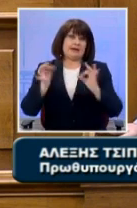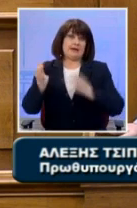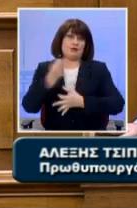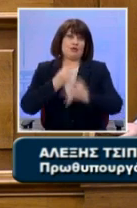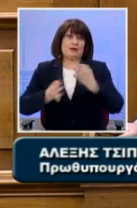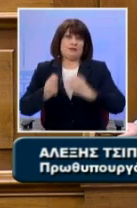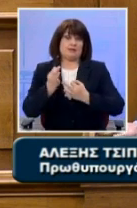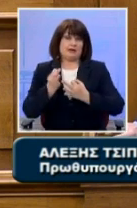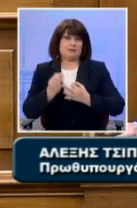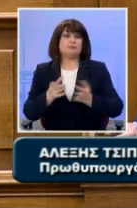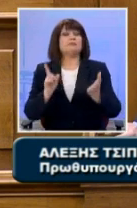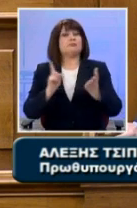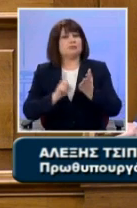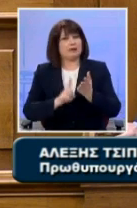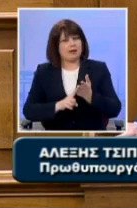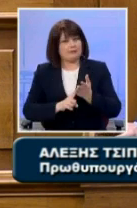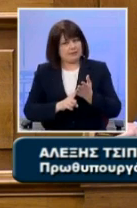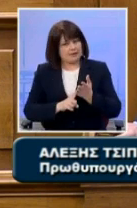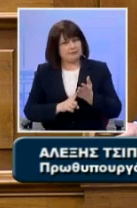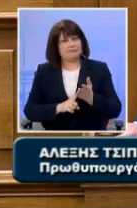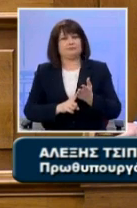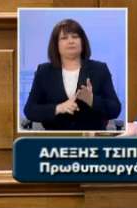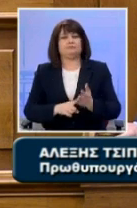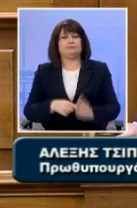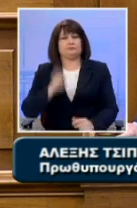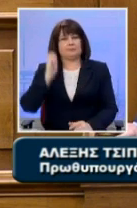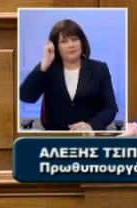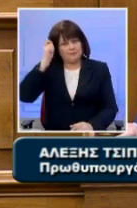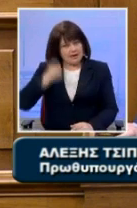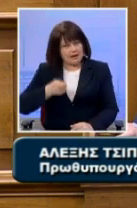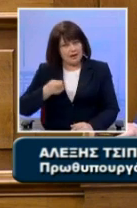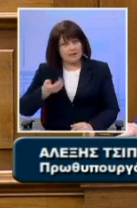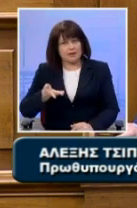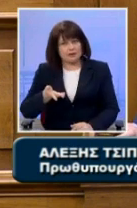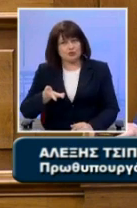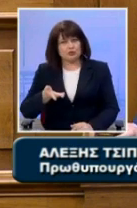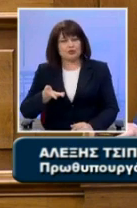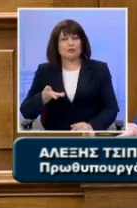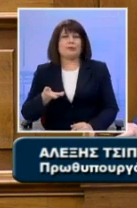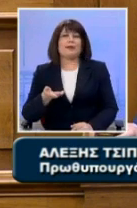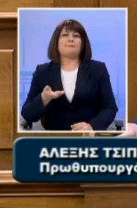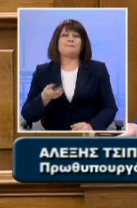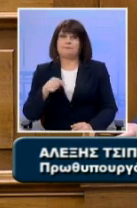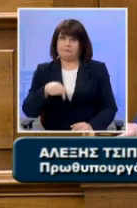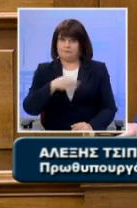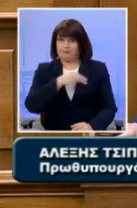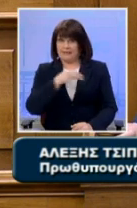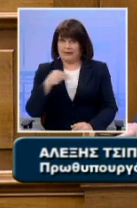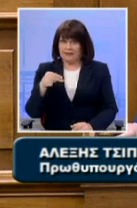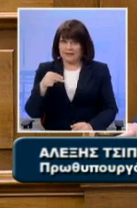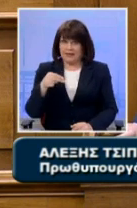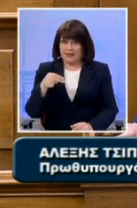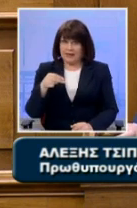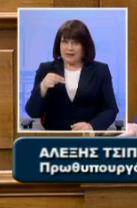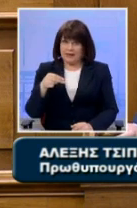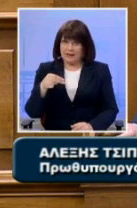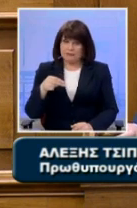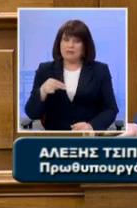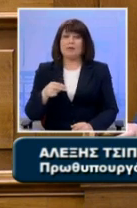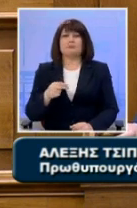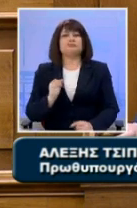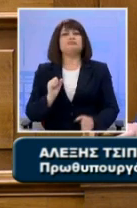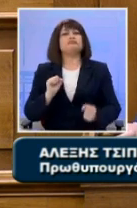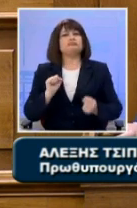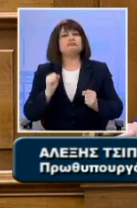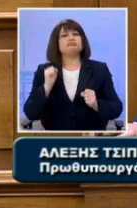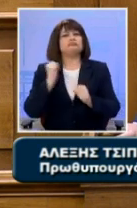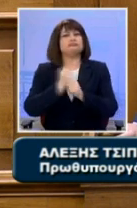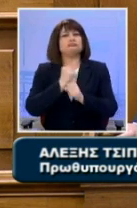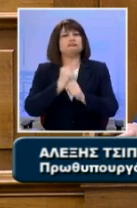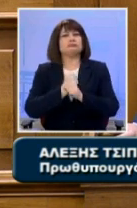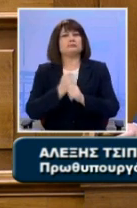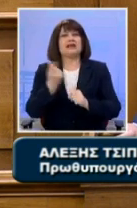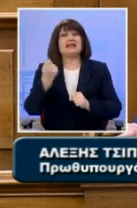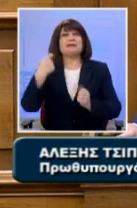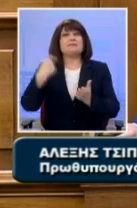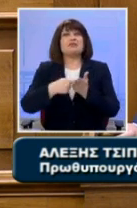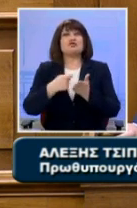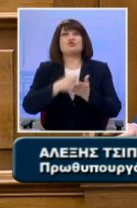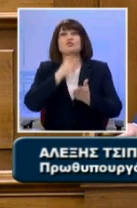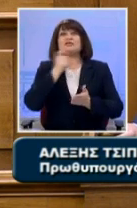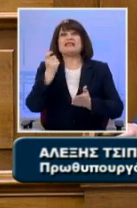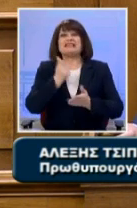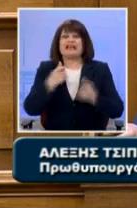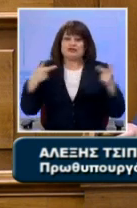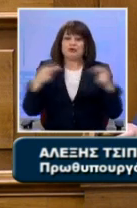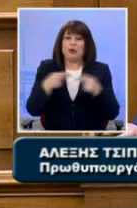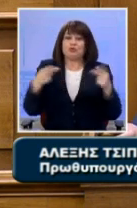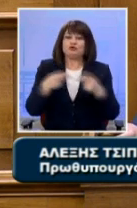Οφείλουμε να αναγνωρίσουμε ότι στο συγκεκριμένο ζήτημα, σε αντίθεση με τη στεναρή του στάση στις περικοπές μισθών και συντάξεων